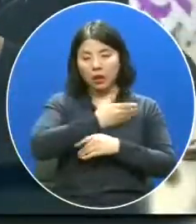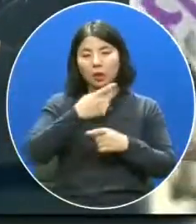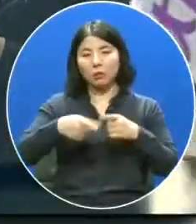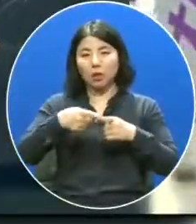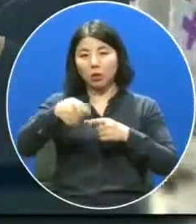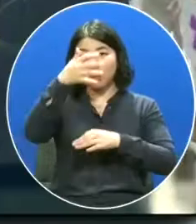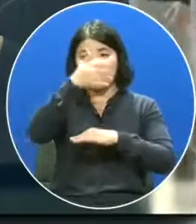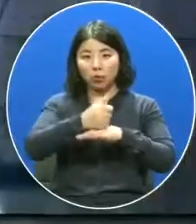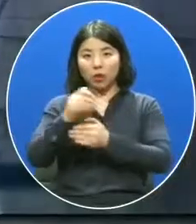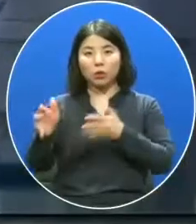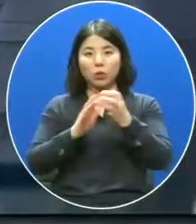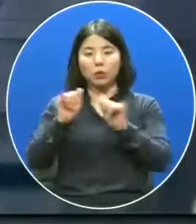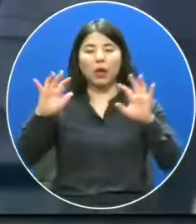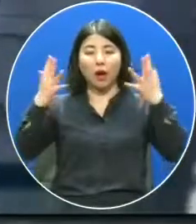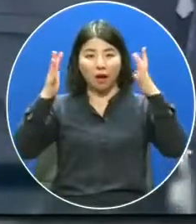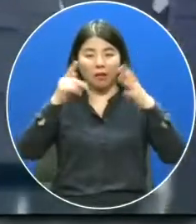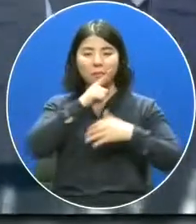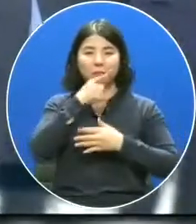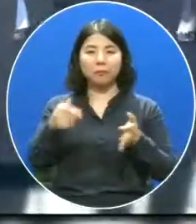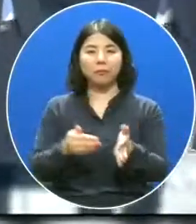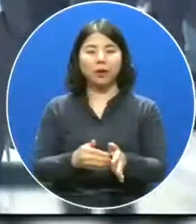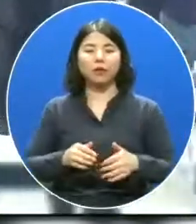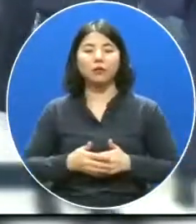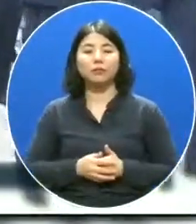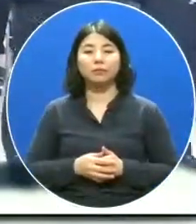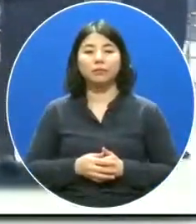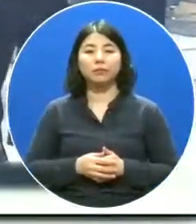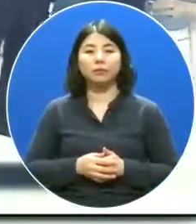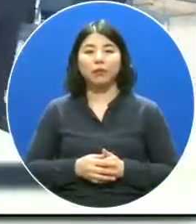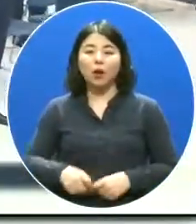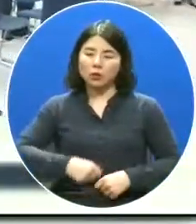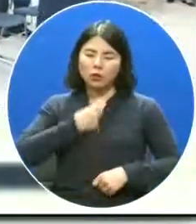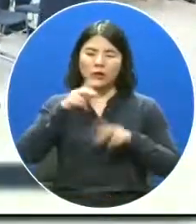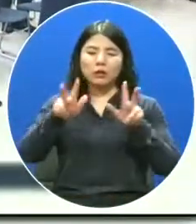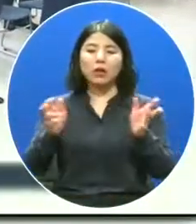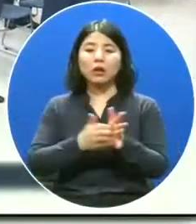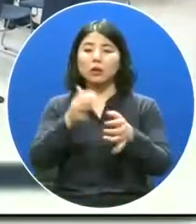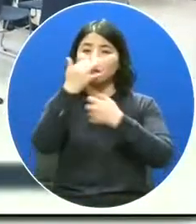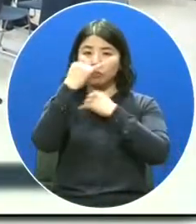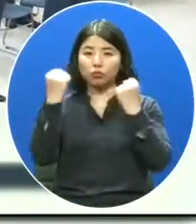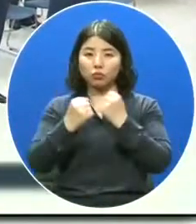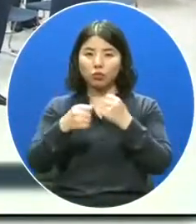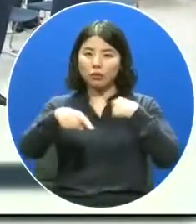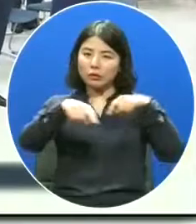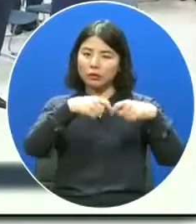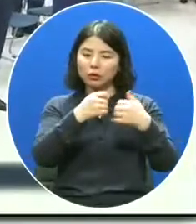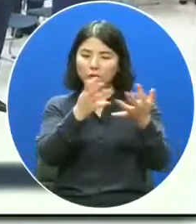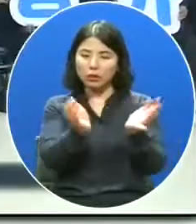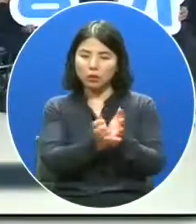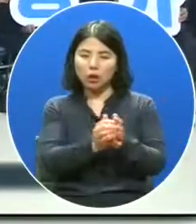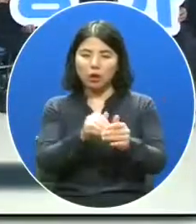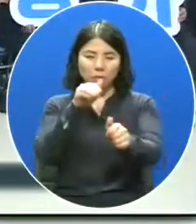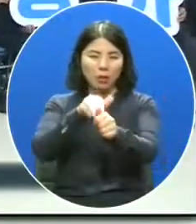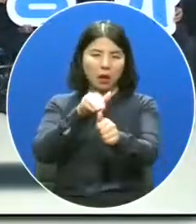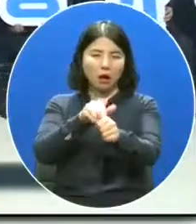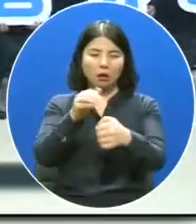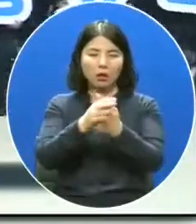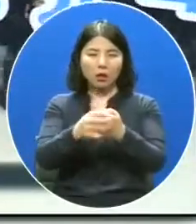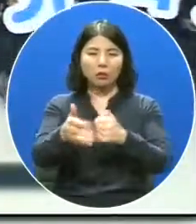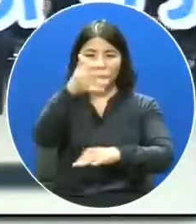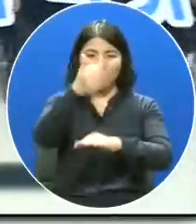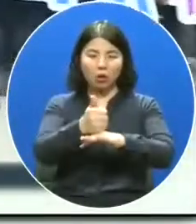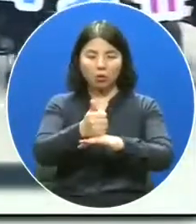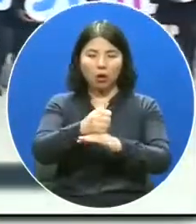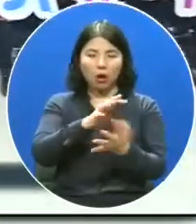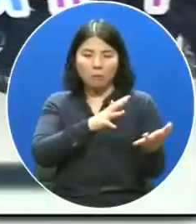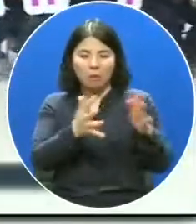결과에 도민들은 환영하고 있다고 합니다. 사실 그동안 충북에서는 정치권의 개입으로 결과가 뒤집어질